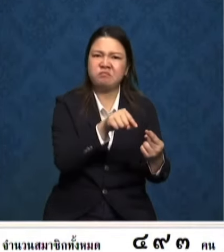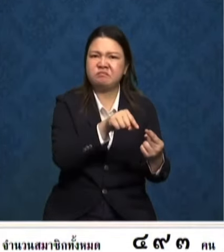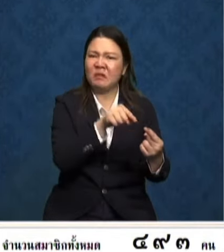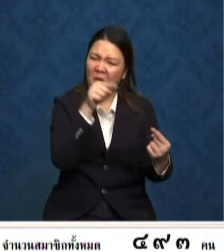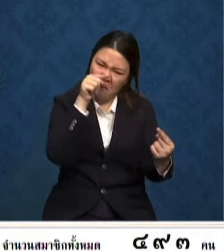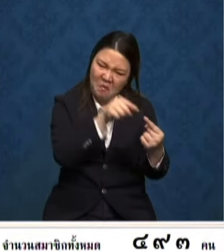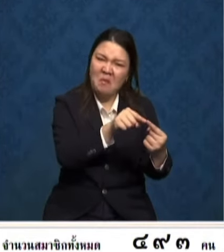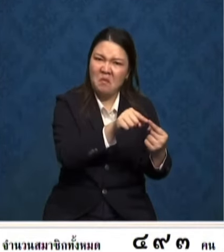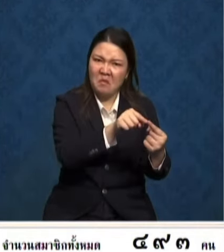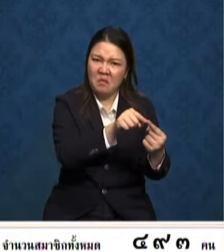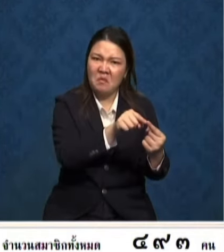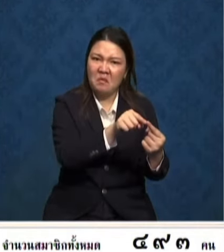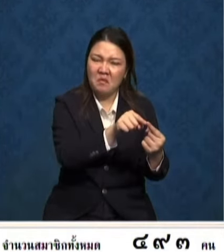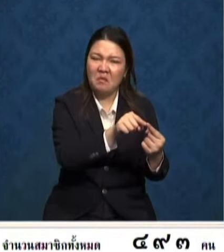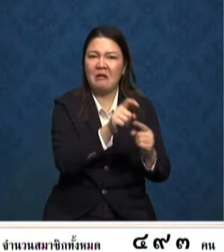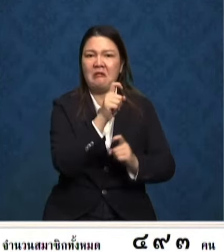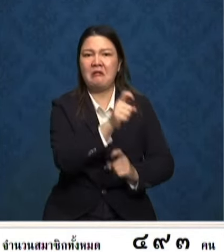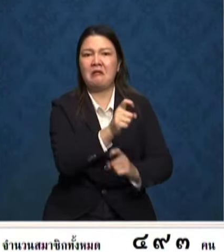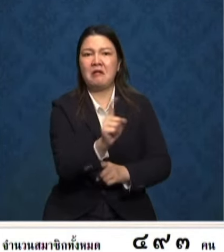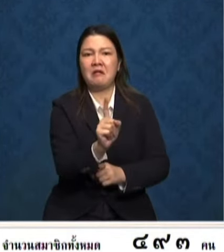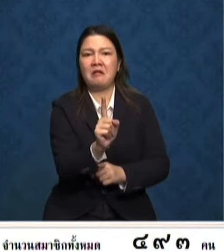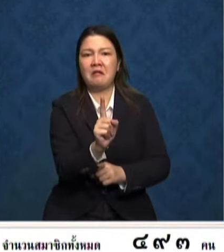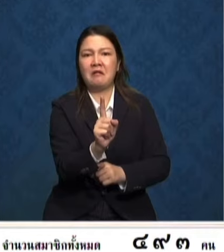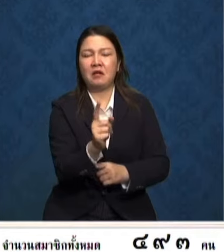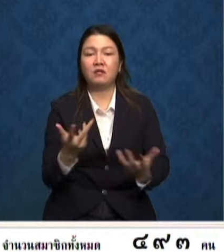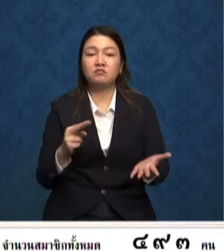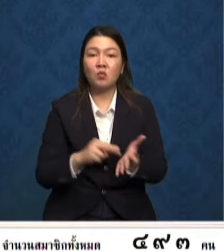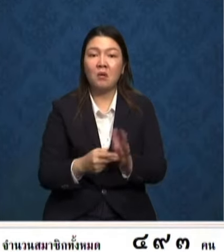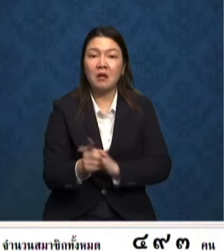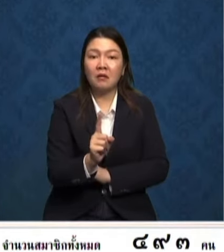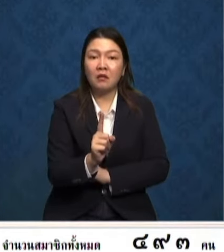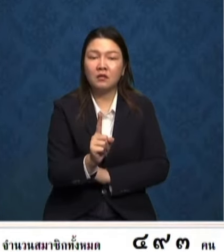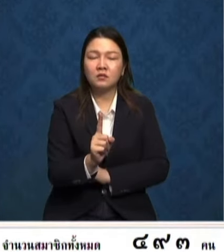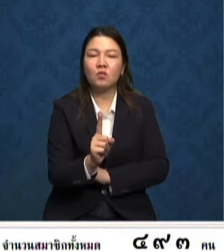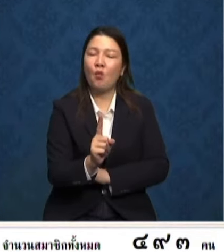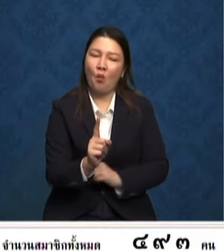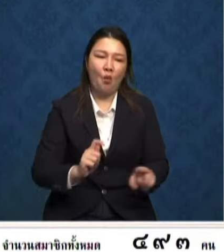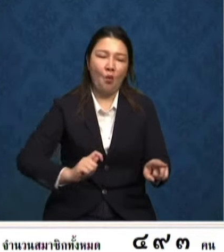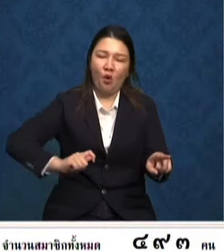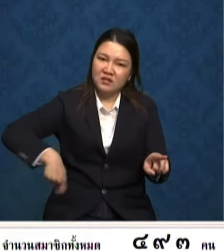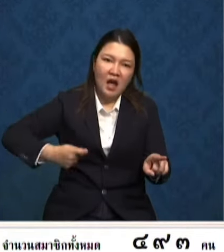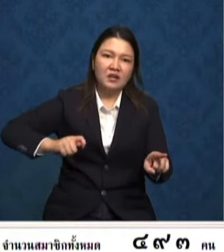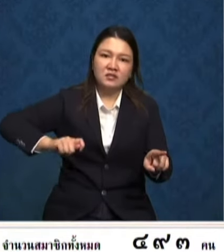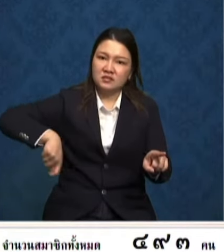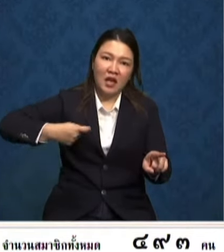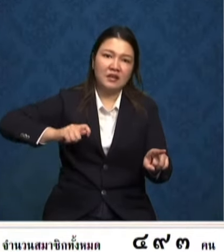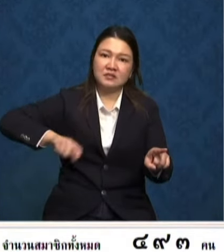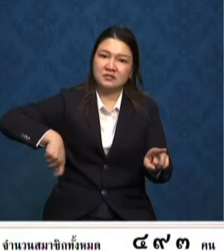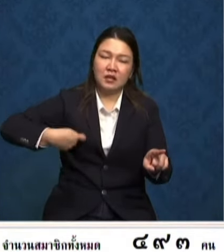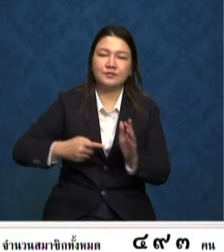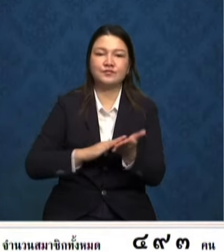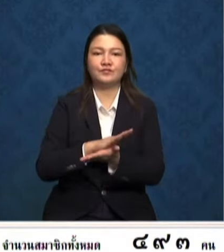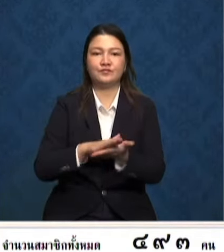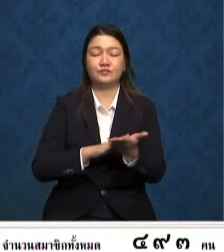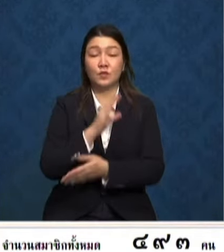ไหนครับขณะนี้รายจ่ายที่ยากจะจัดทอนรายขอประทานโทษ